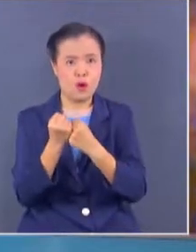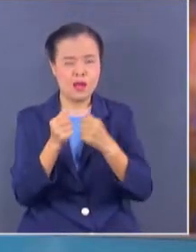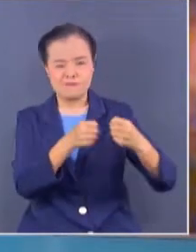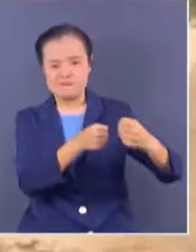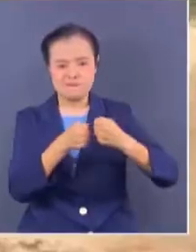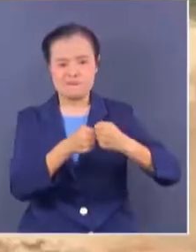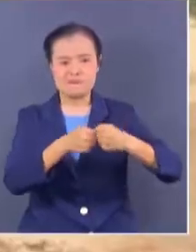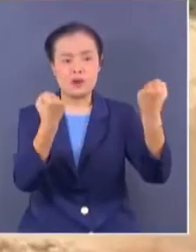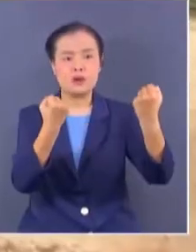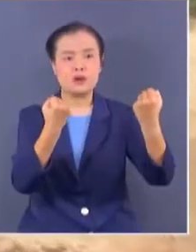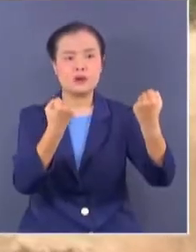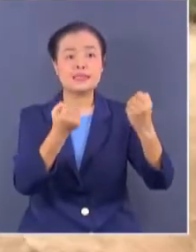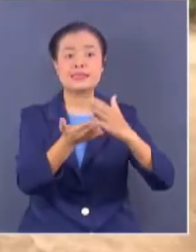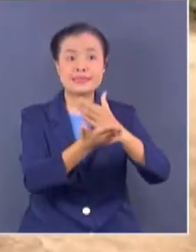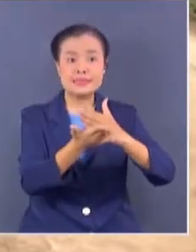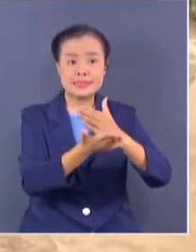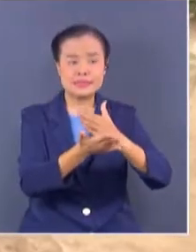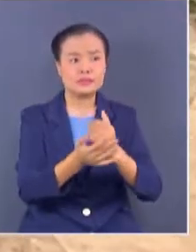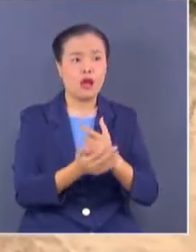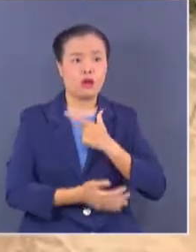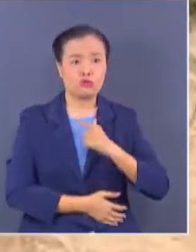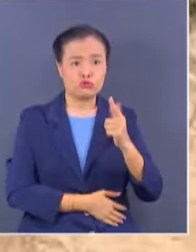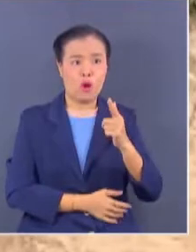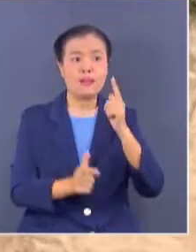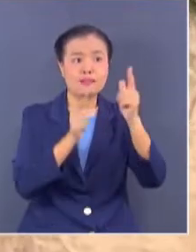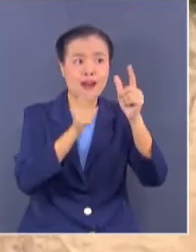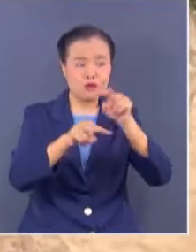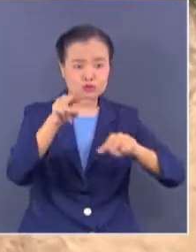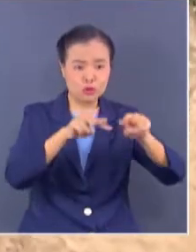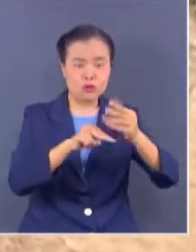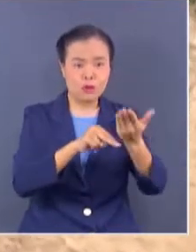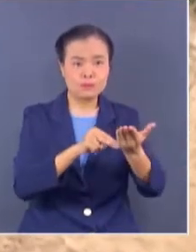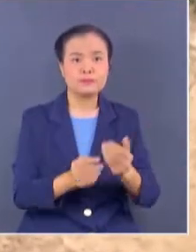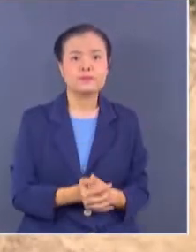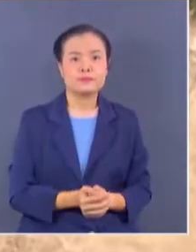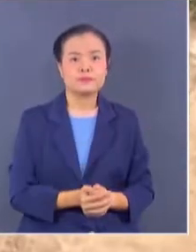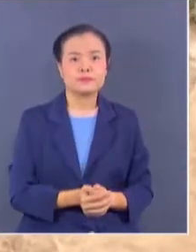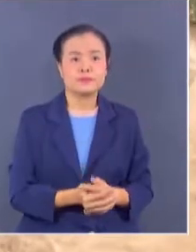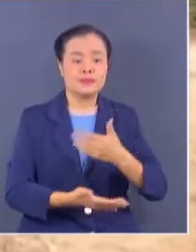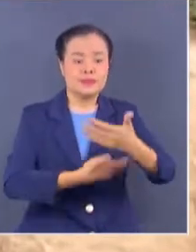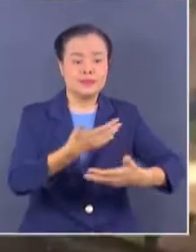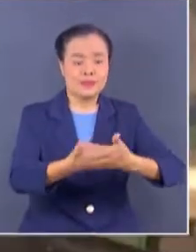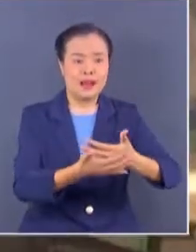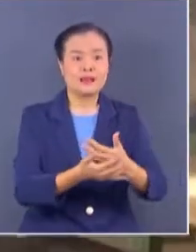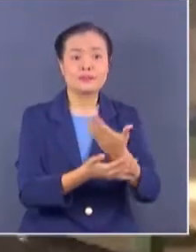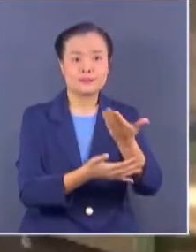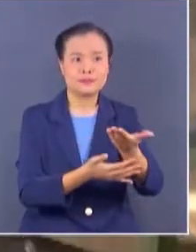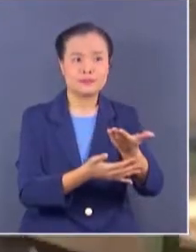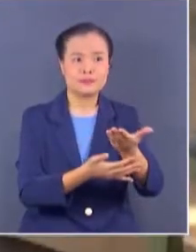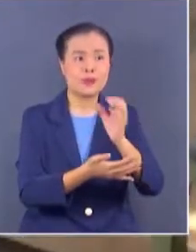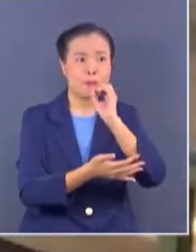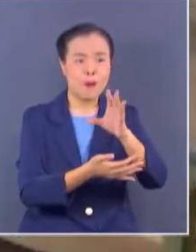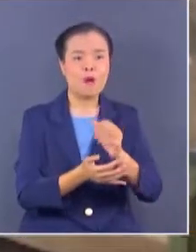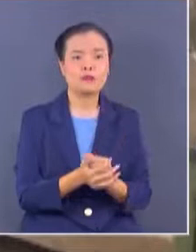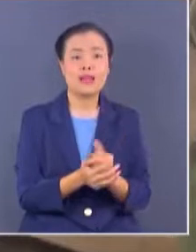ครับเนี่ยครับตำรวจสภ.เมืองเลยเข้าไปตรวจสอบในที่เกิดเหตุนะครับตลาดบ้านฟากนาก็รับแจ้งเห